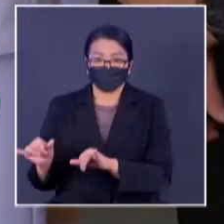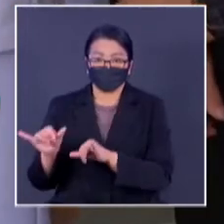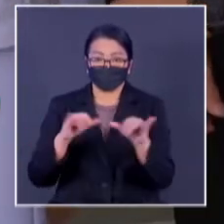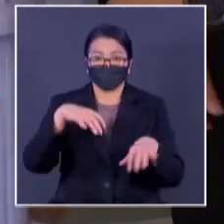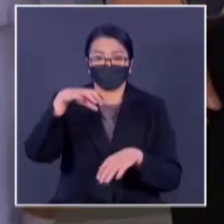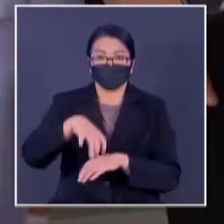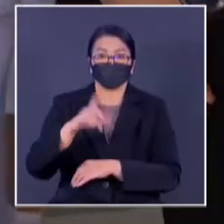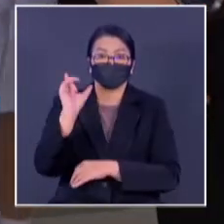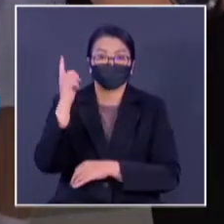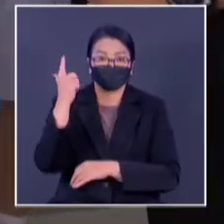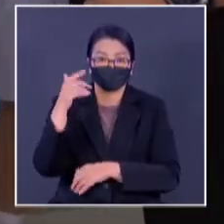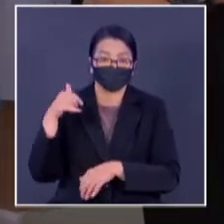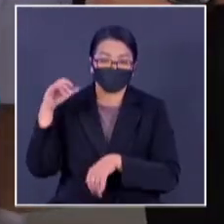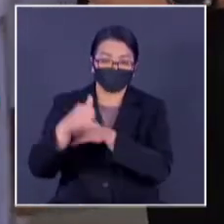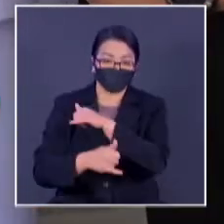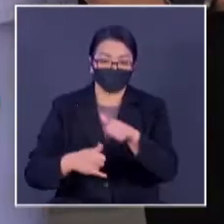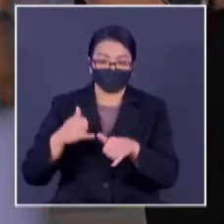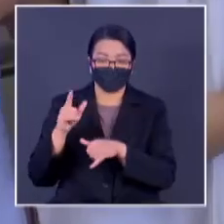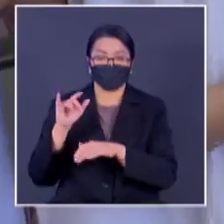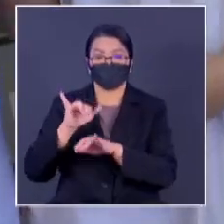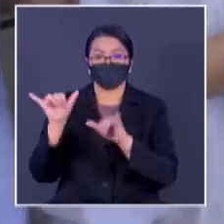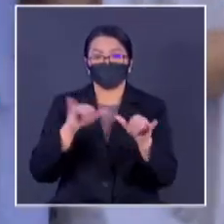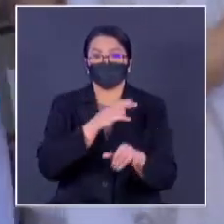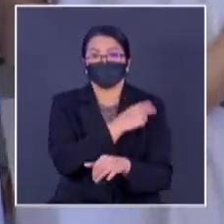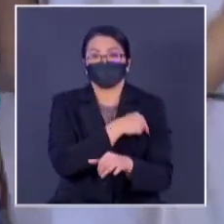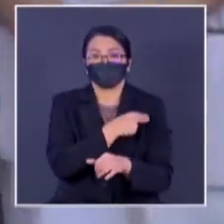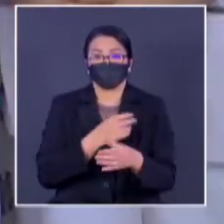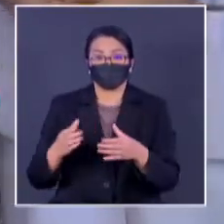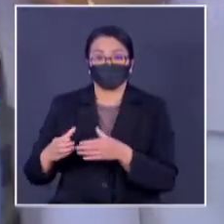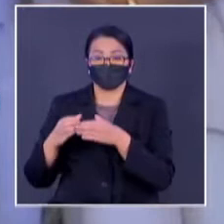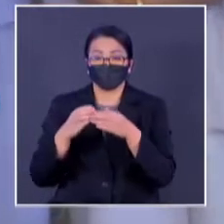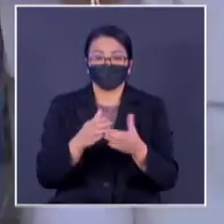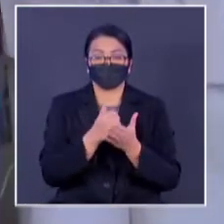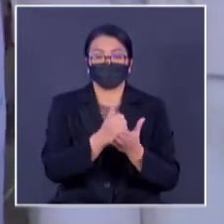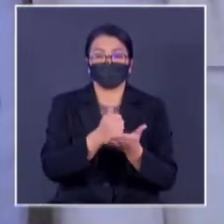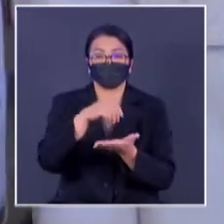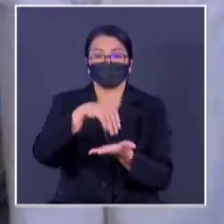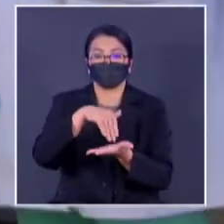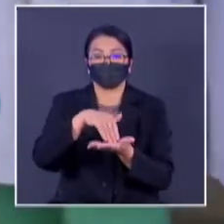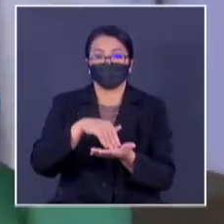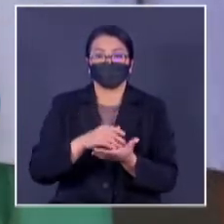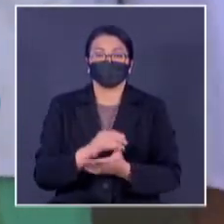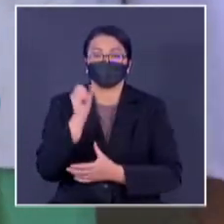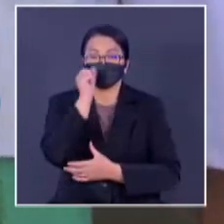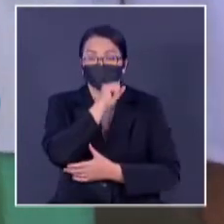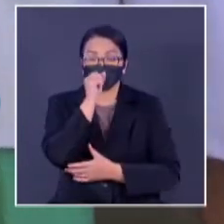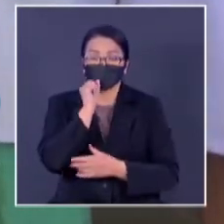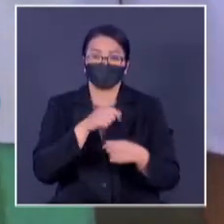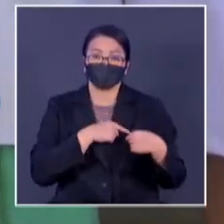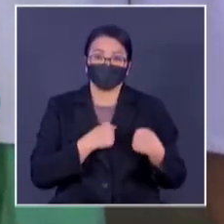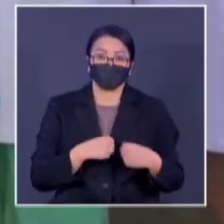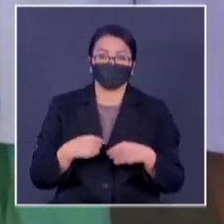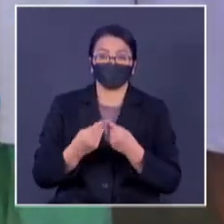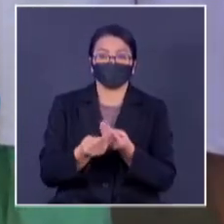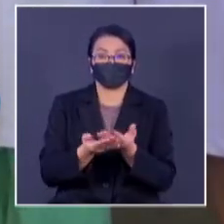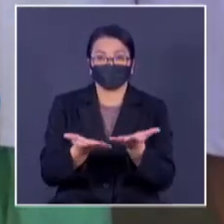านีเนี่ยก็มีจำนวนมากพอสมควรนะครับเลยต้องส่งกำลังเข้ามาช่วยเสริมในส่วนกลางนี้นะครับก็มีเสียงเพลงเป็นกำลังใจให้กับทั้ง8